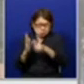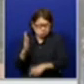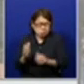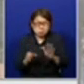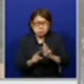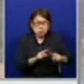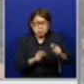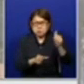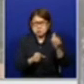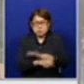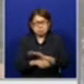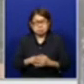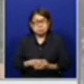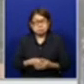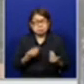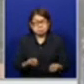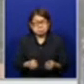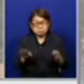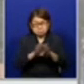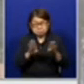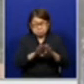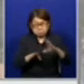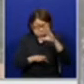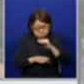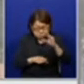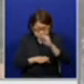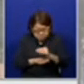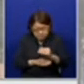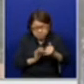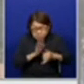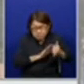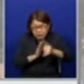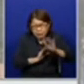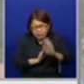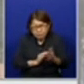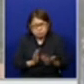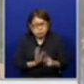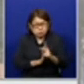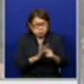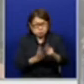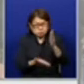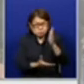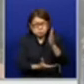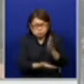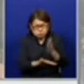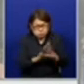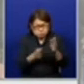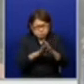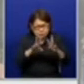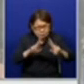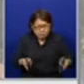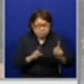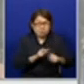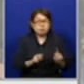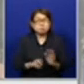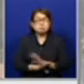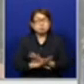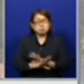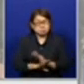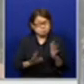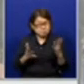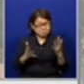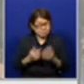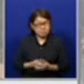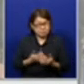มีการเปิดอากาศเคอร์ฟิวแล้วก็พรก.ฉุกเฉินนะครับที่โรงพยาบาลพึกพวก